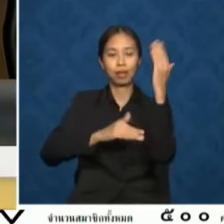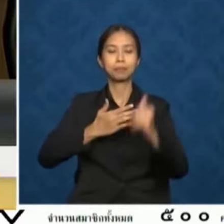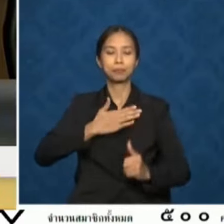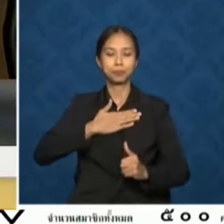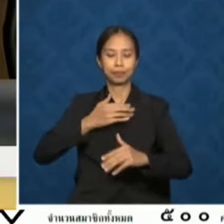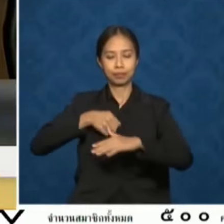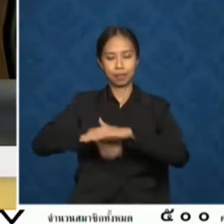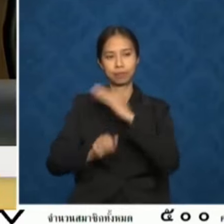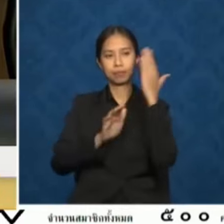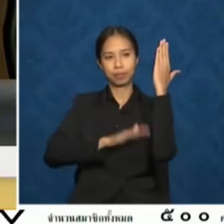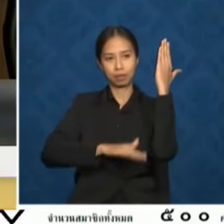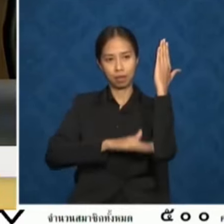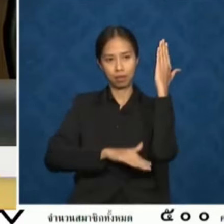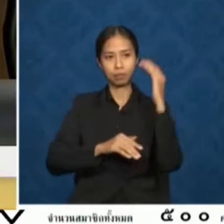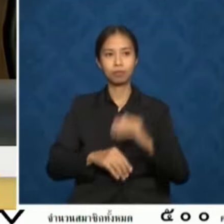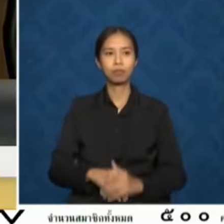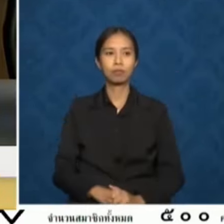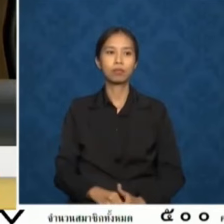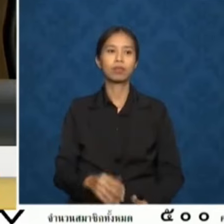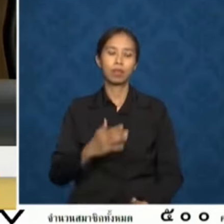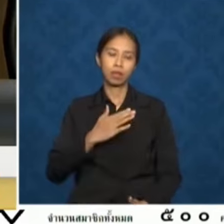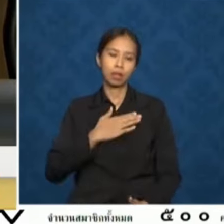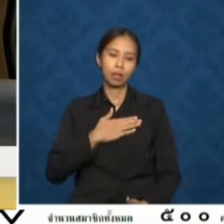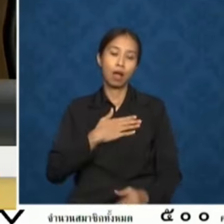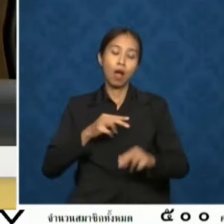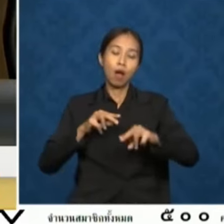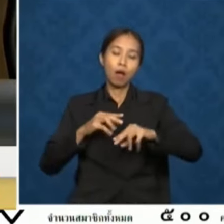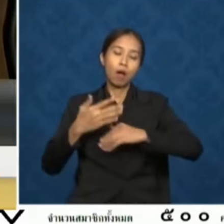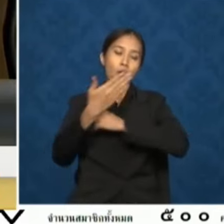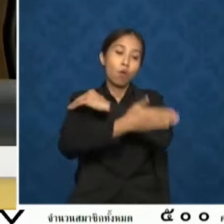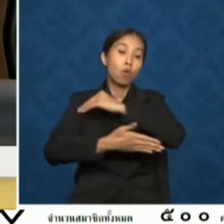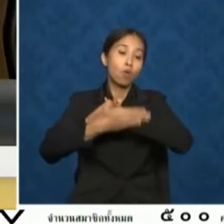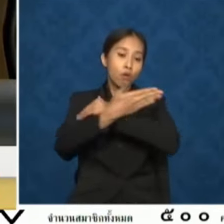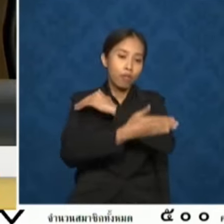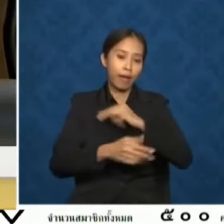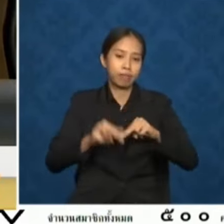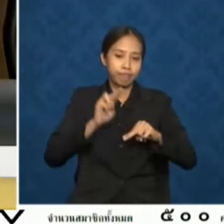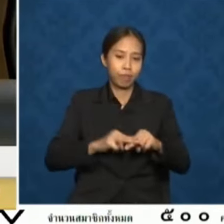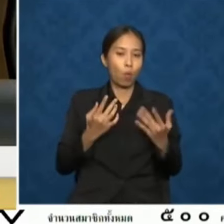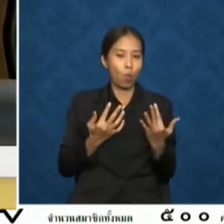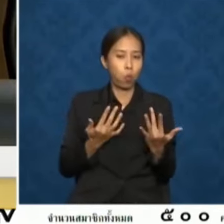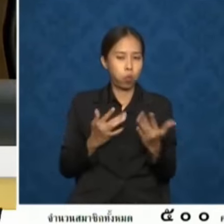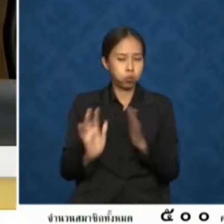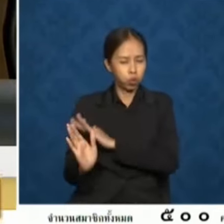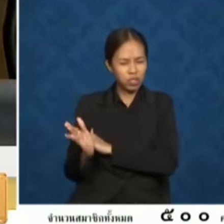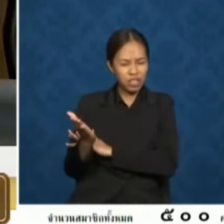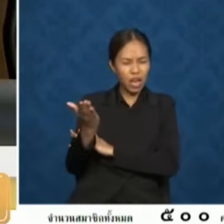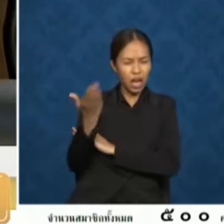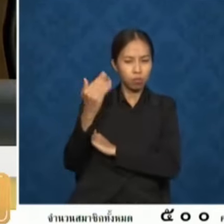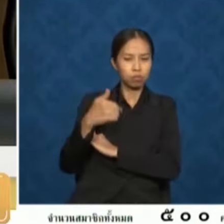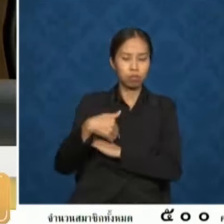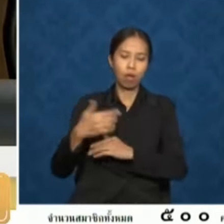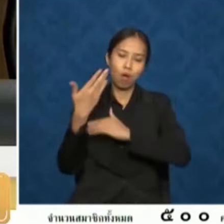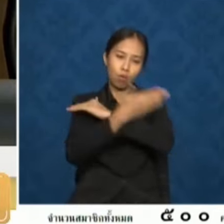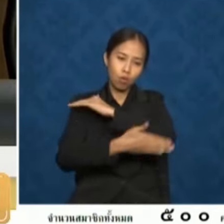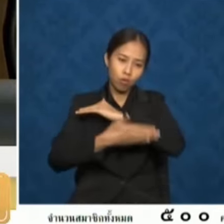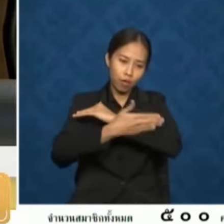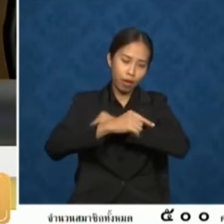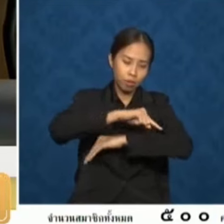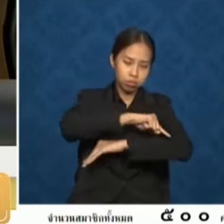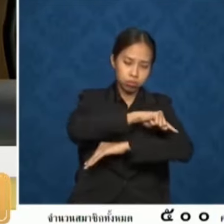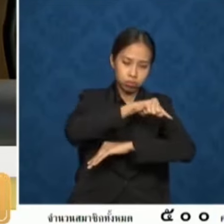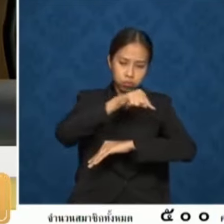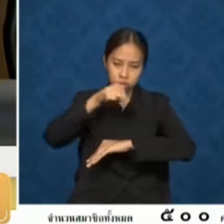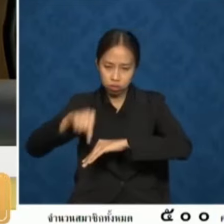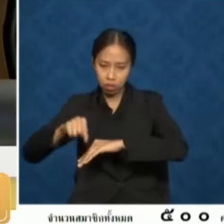ครับผมมารอที่สถานีรถไฟเนี่ยตั้งแต่เช้ามืดครับกว่ารถไฟจะถึงนี่ใช้เวลา 4-5 ชั่วโม